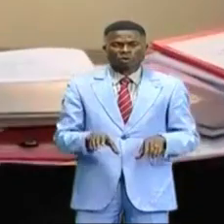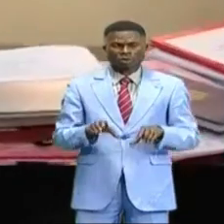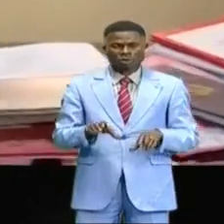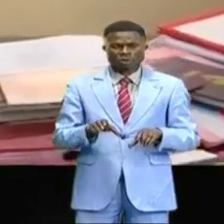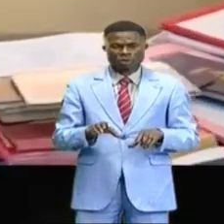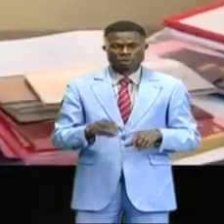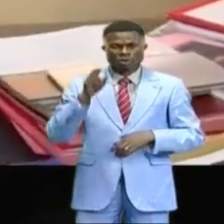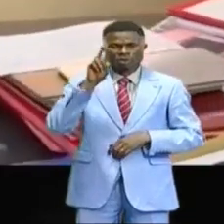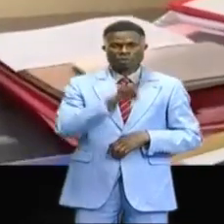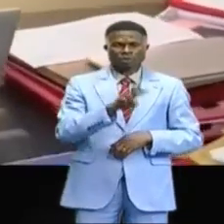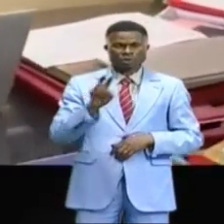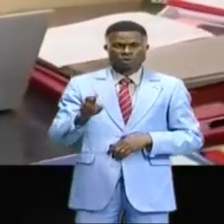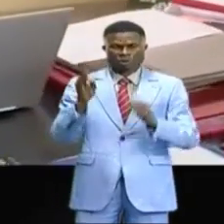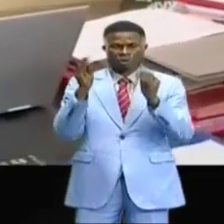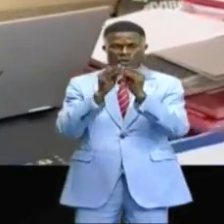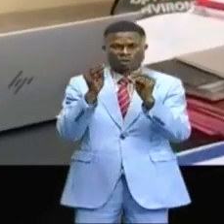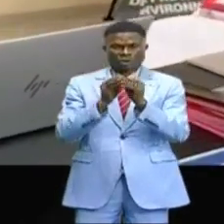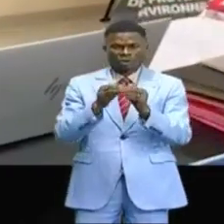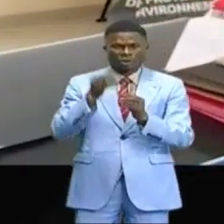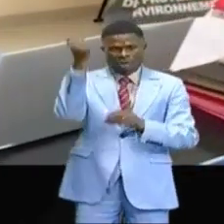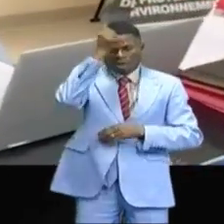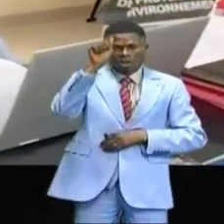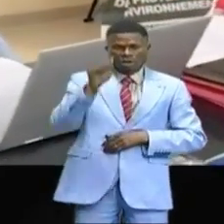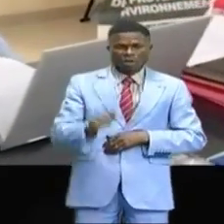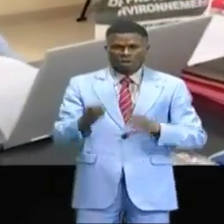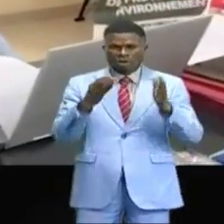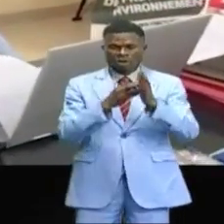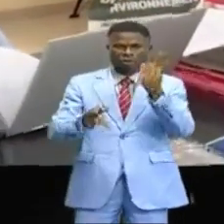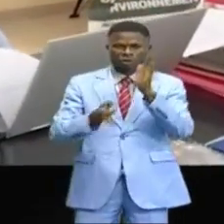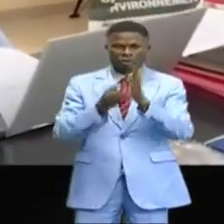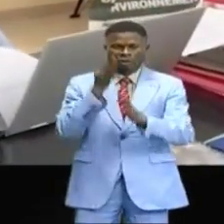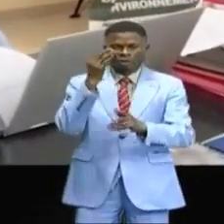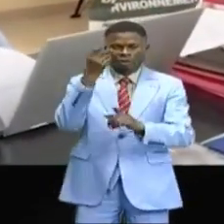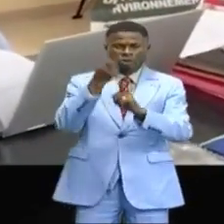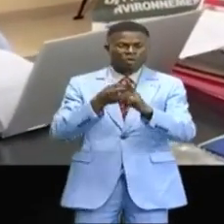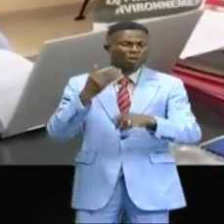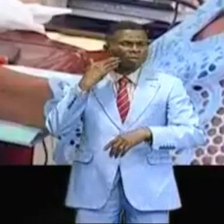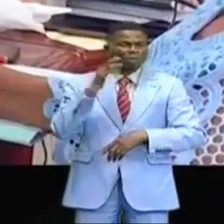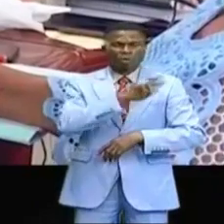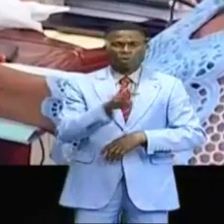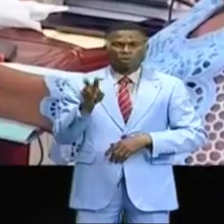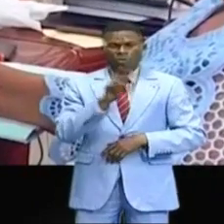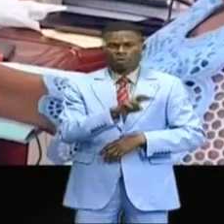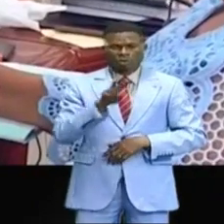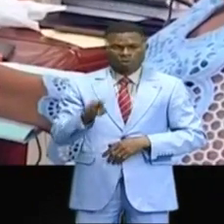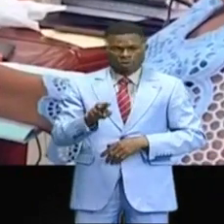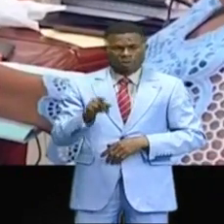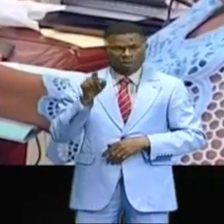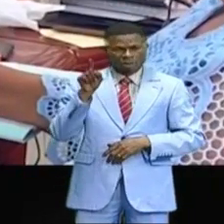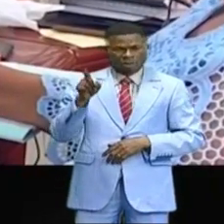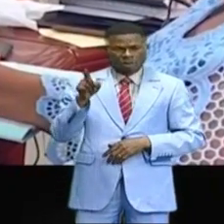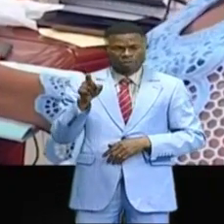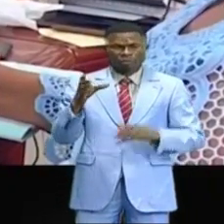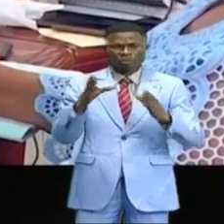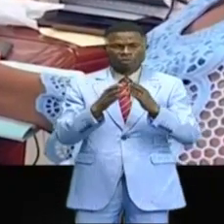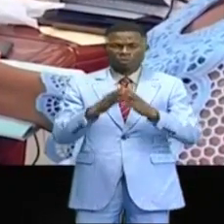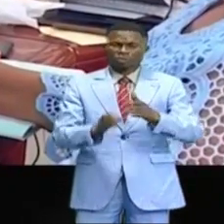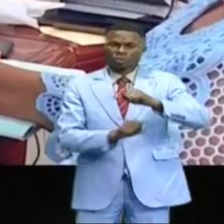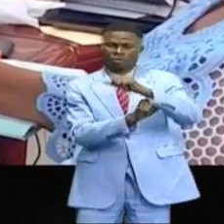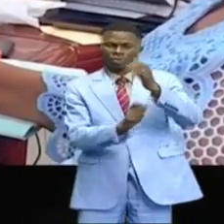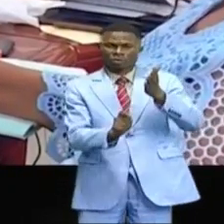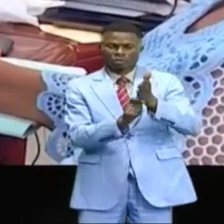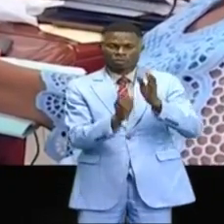de la 22e session tenue en Afrique du Sud du 9 au 13 mars 2022 à Chukuza Mpumalanga, avec l'appui